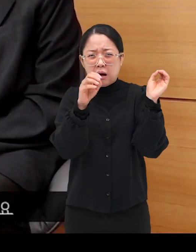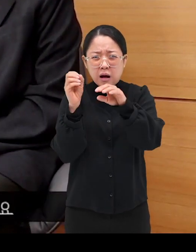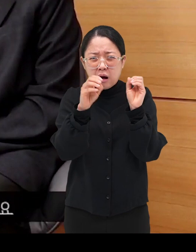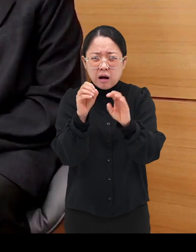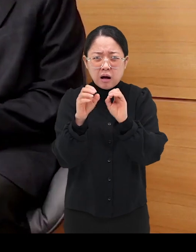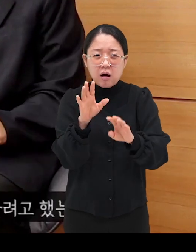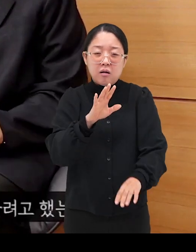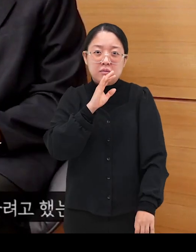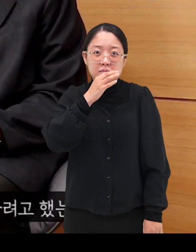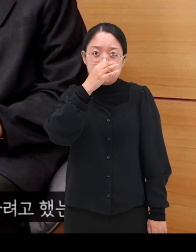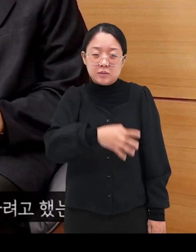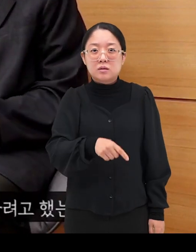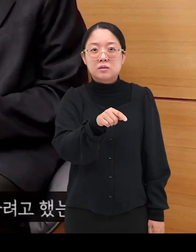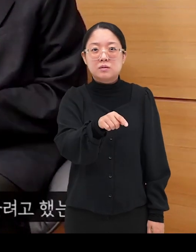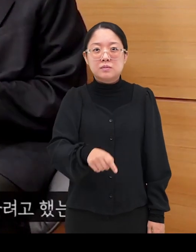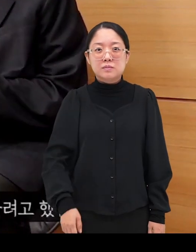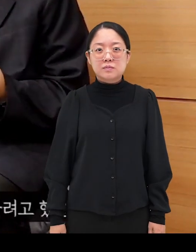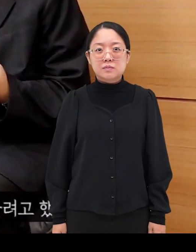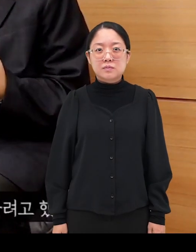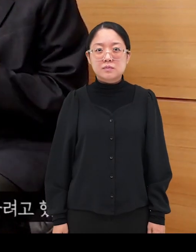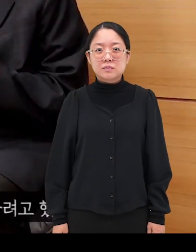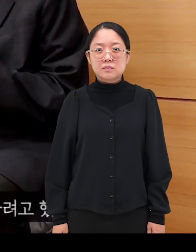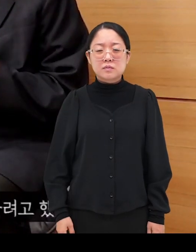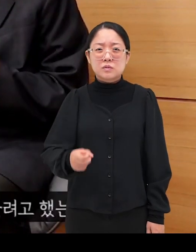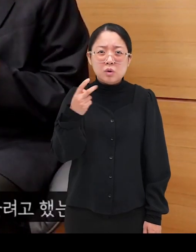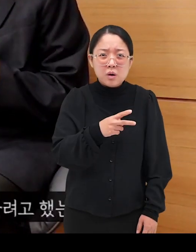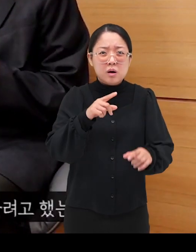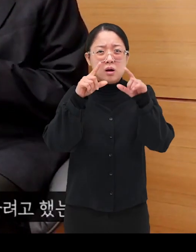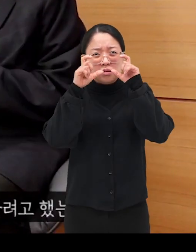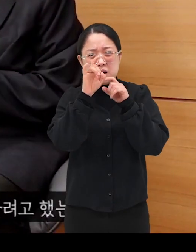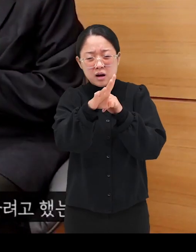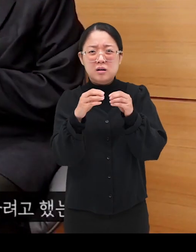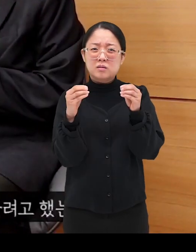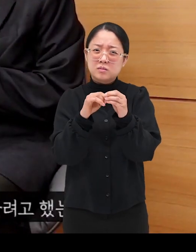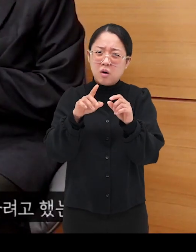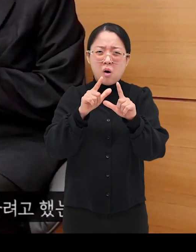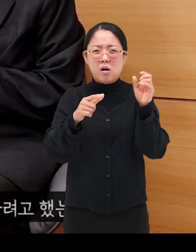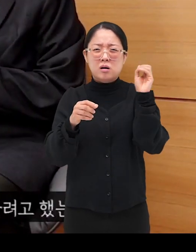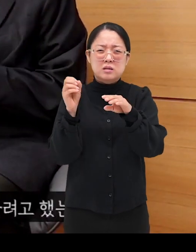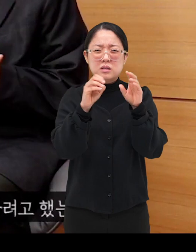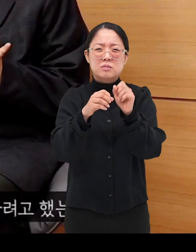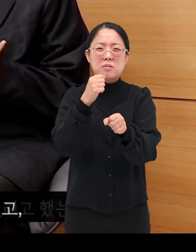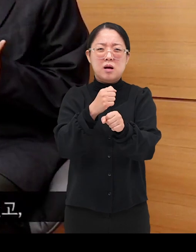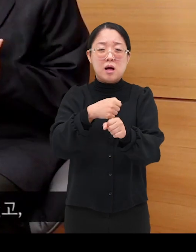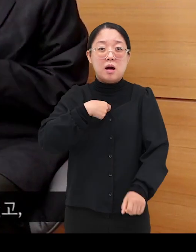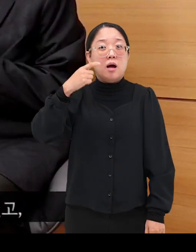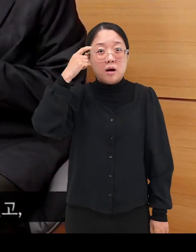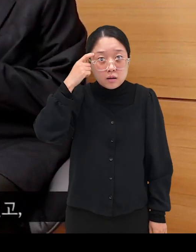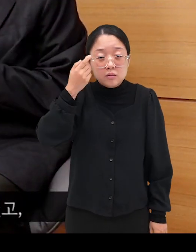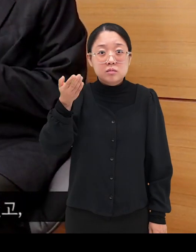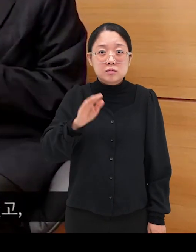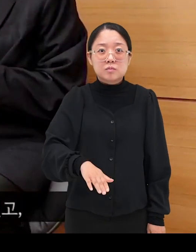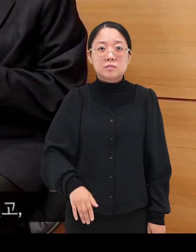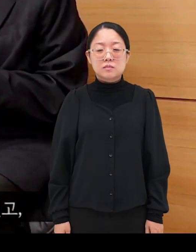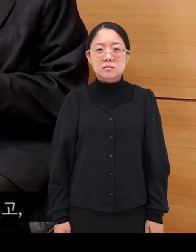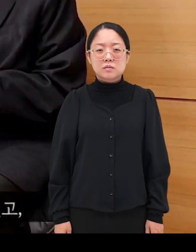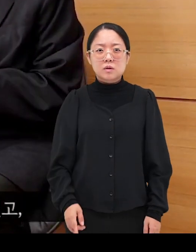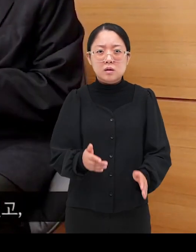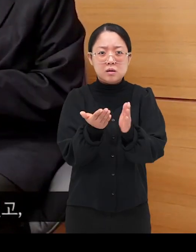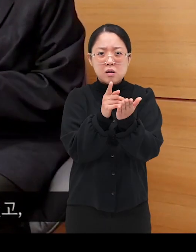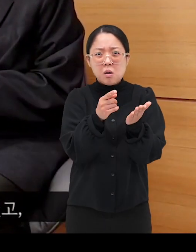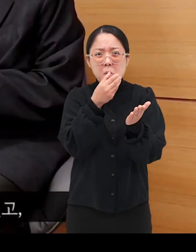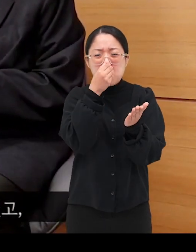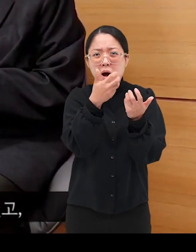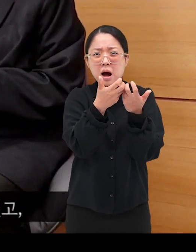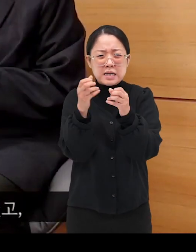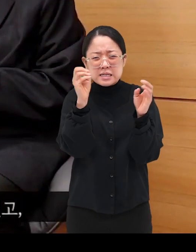있었고요. 그리고 사진 하나, 글 하나 이런 구성을 갖고 책을 만들려 했는데 그 지면의 부족으로 몇